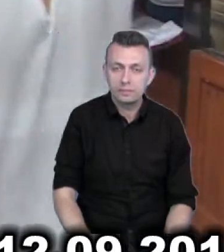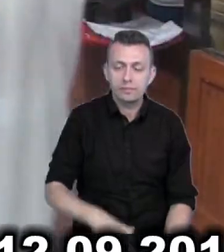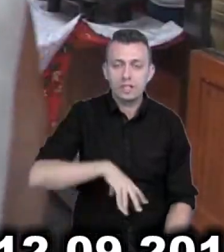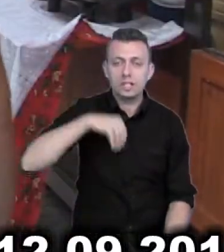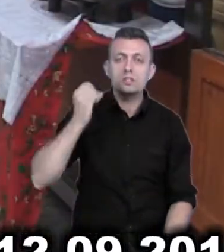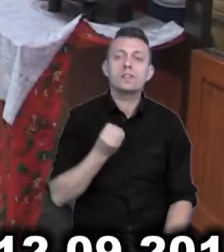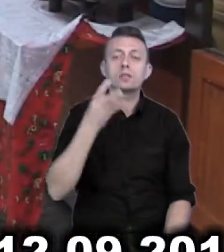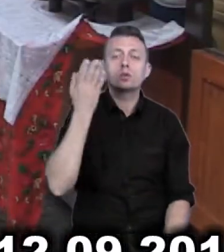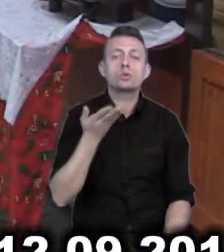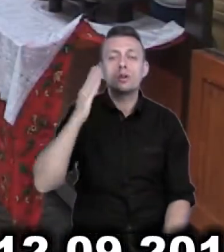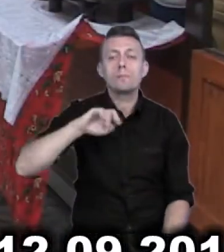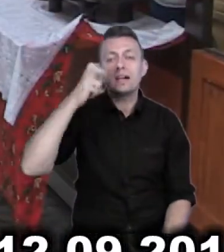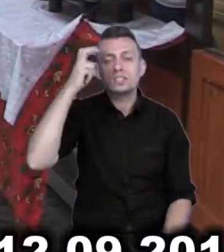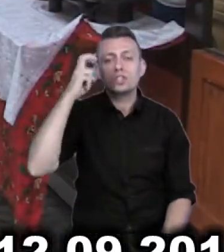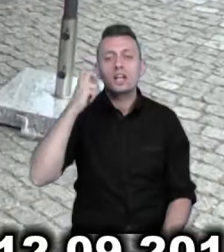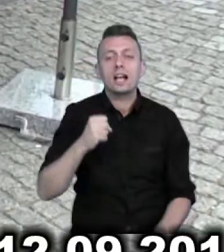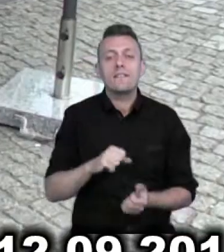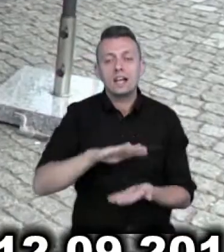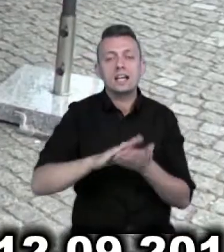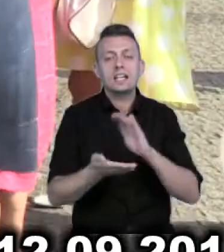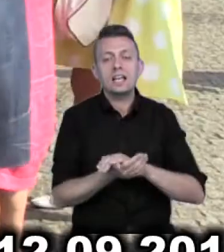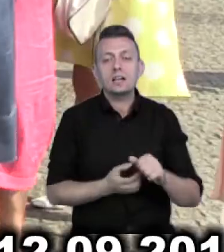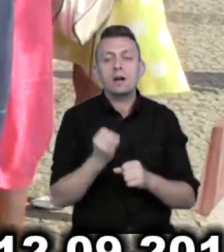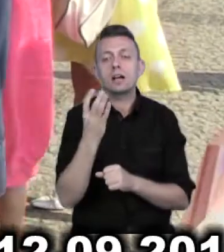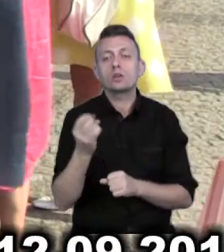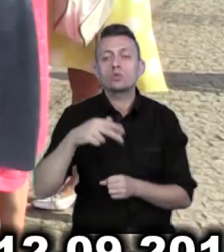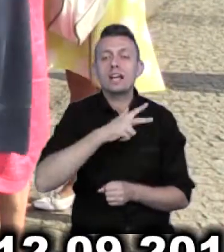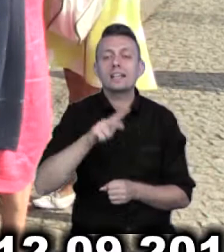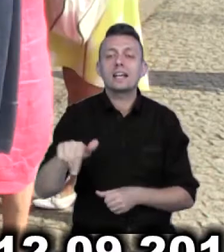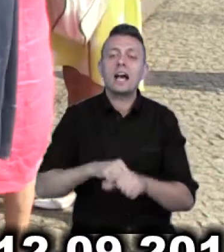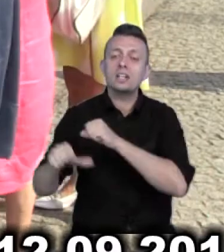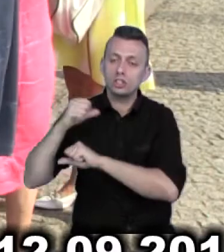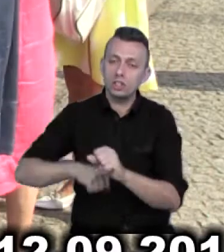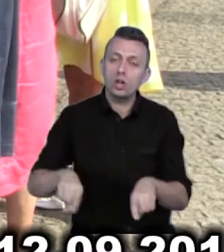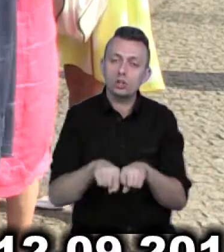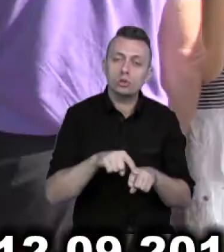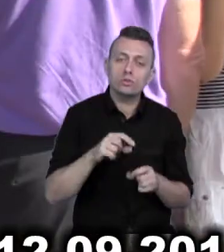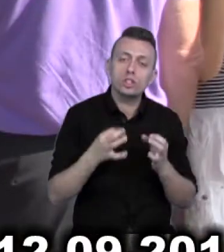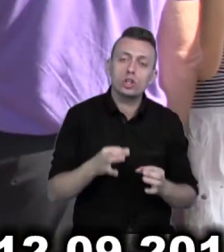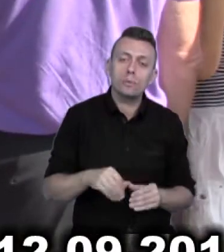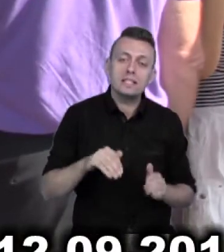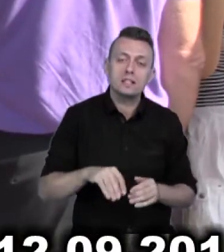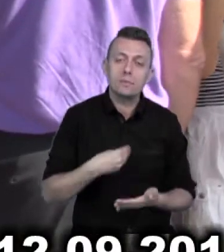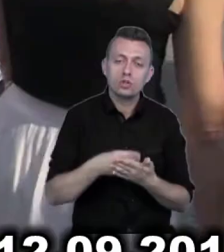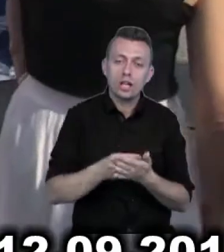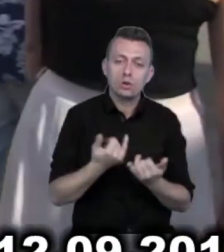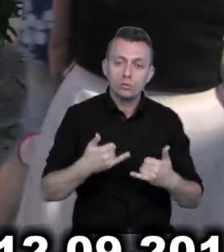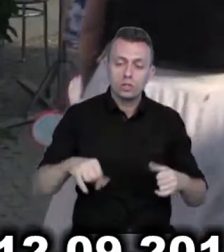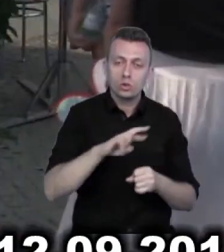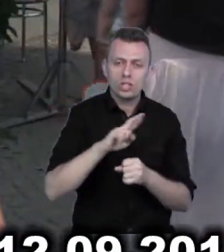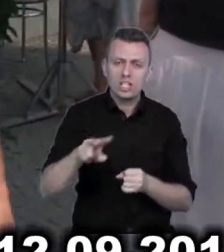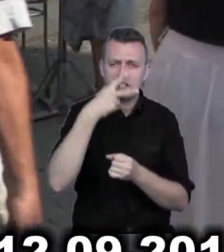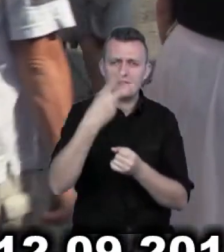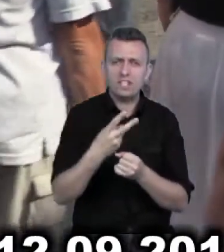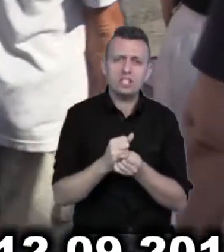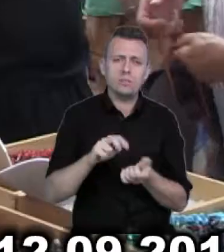Świętu Róży towarzyszył jarmark różany, na którym jak co roku można kupić było regionalne przysmaki, wędliny, ciasta, konfitury czy nalewki. Ponadto